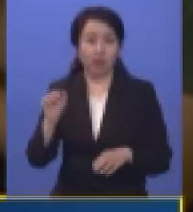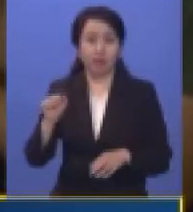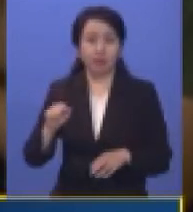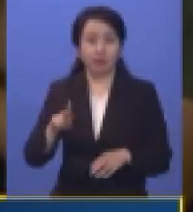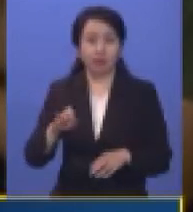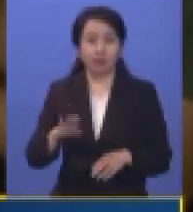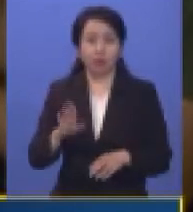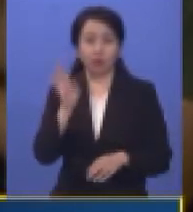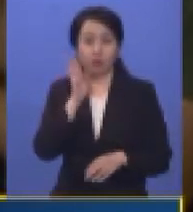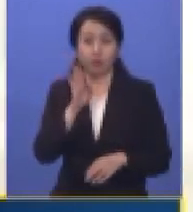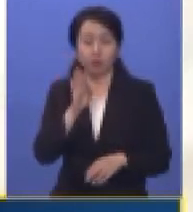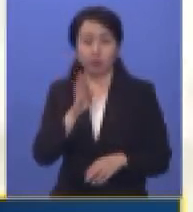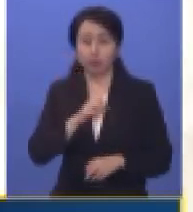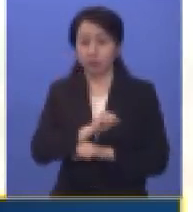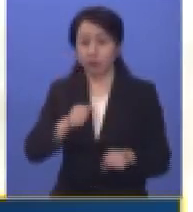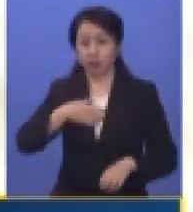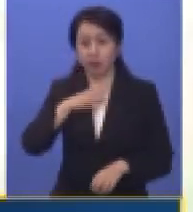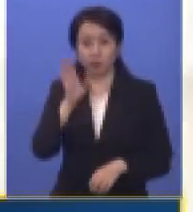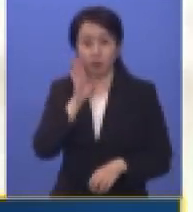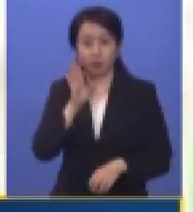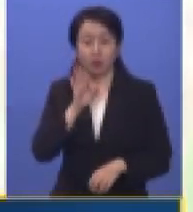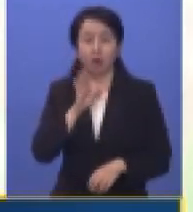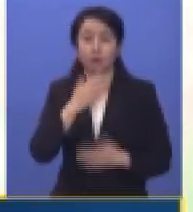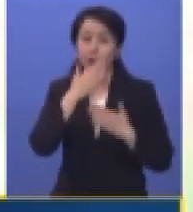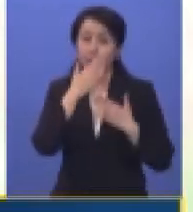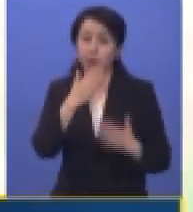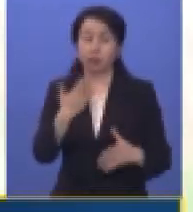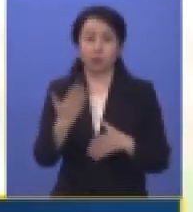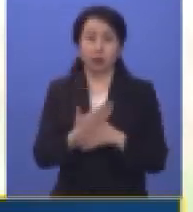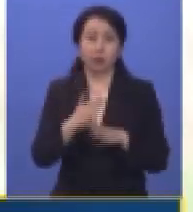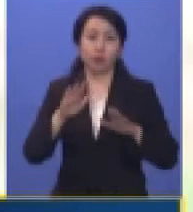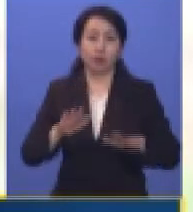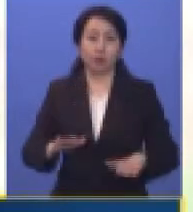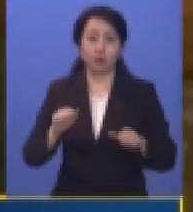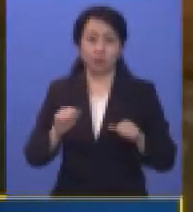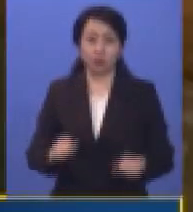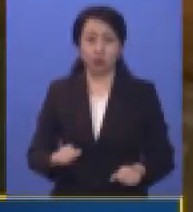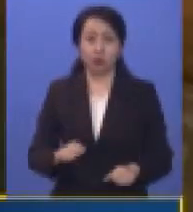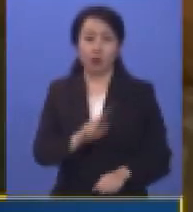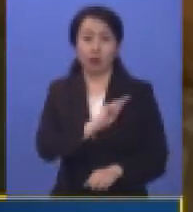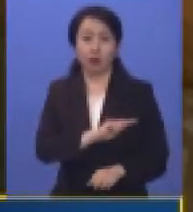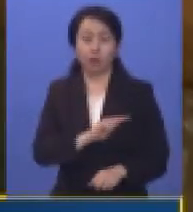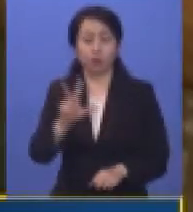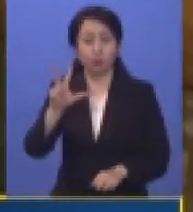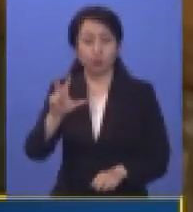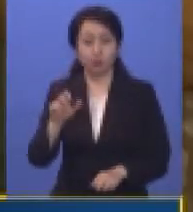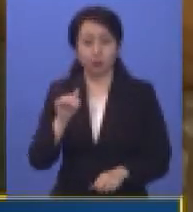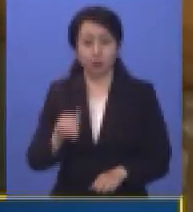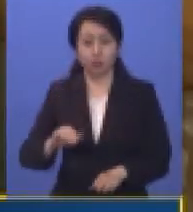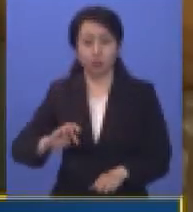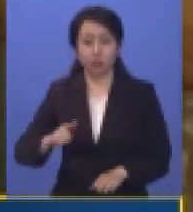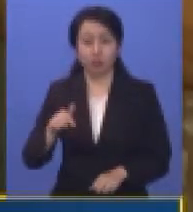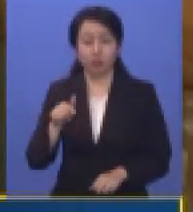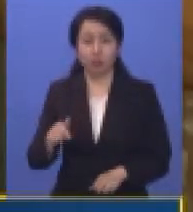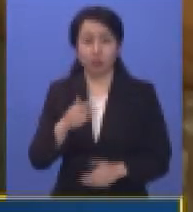скважину. Вода из нее непригодна к употреблению. Айсулу обращалась за помощью к местным властям. Оценили работы в 300 тысяч тенге. Тогда